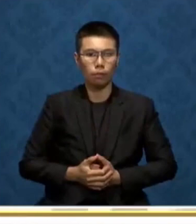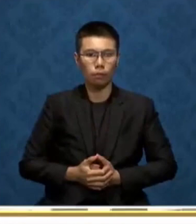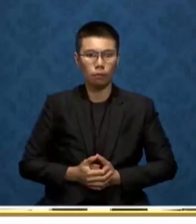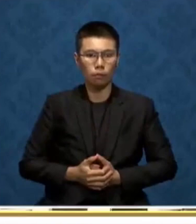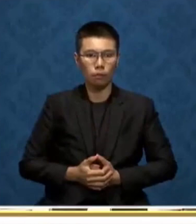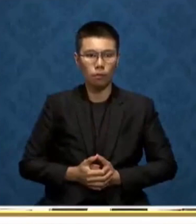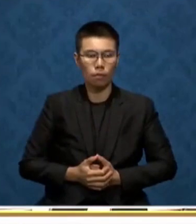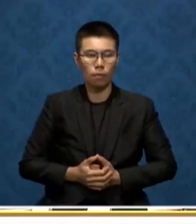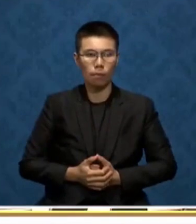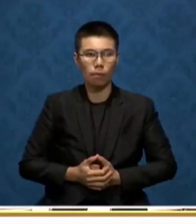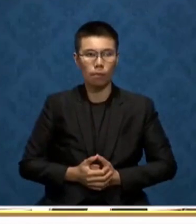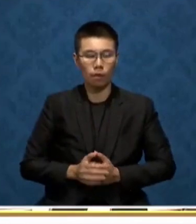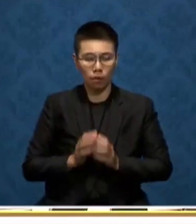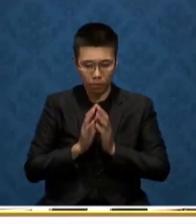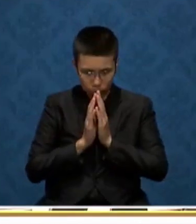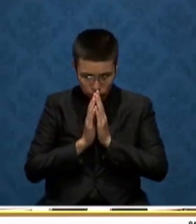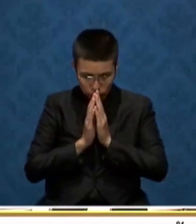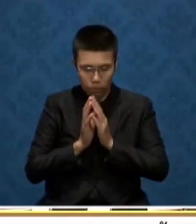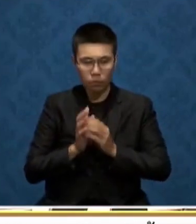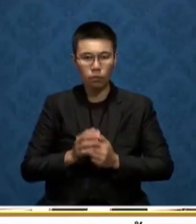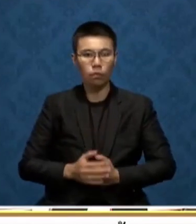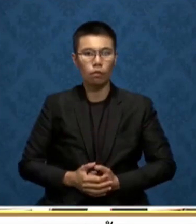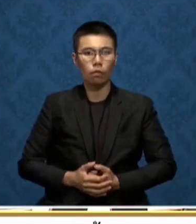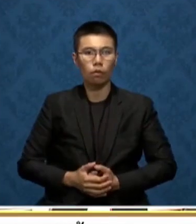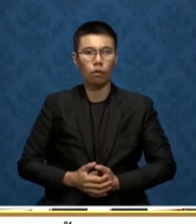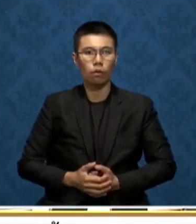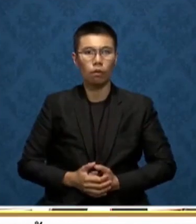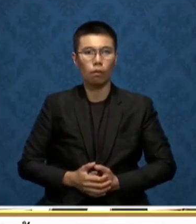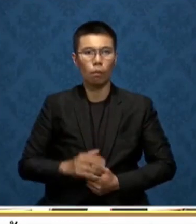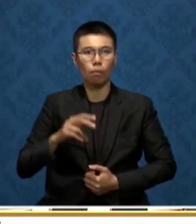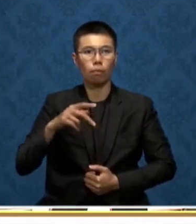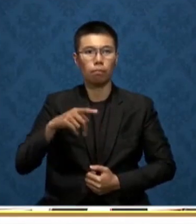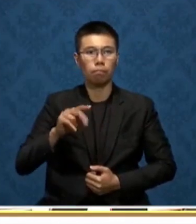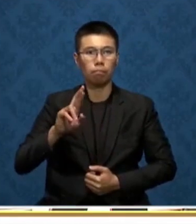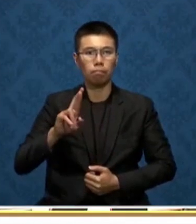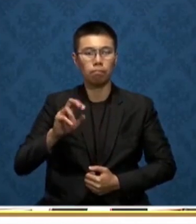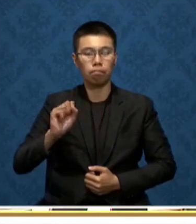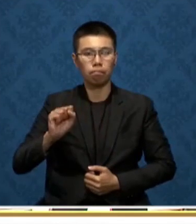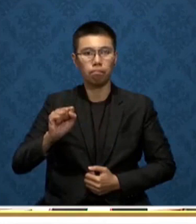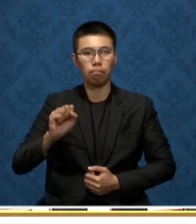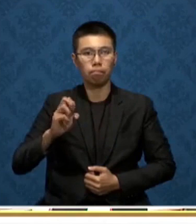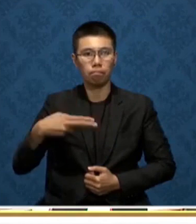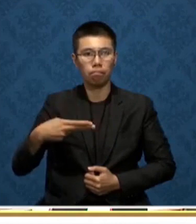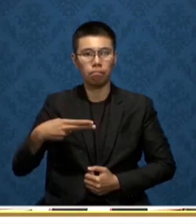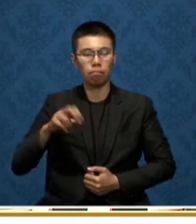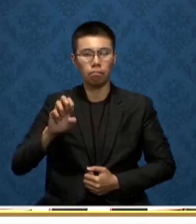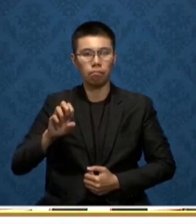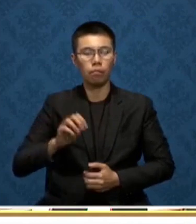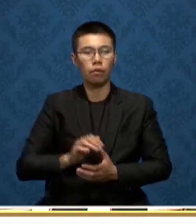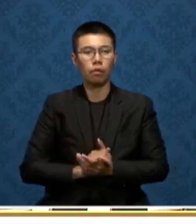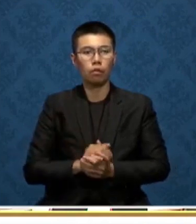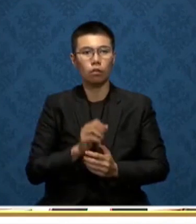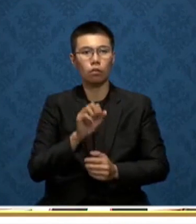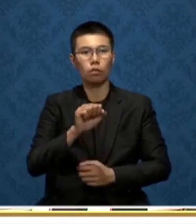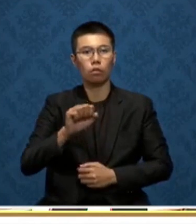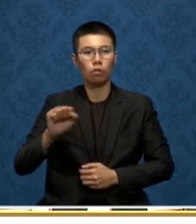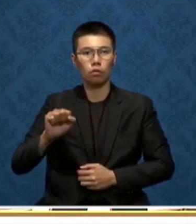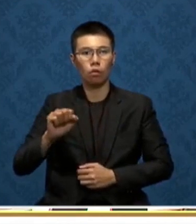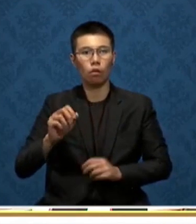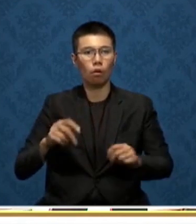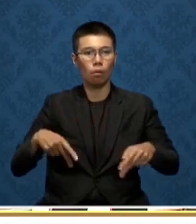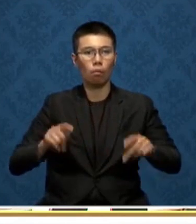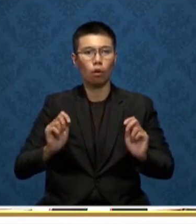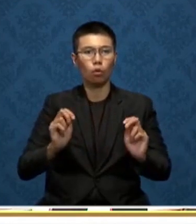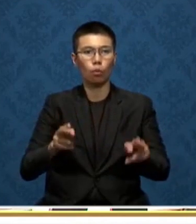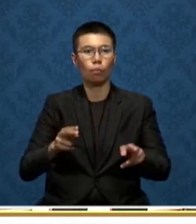ครับกราบเรียนท่านประธานสภาที่เคารพนะครับผมประสิทธิ์ปฐมพดุงศักดิ์ผู้แทนราษฎรจังหวัดปทุมธานีเขต